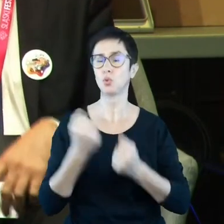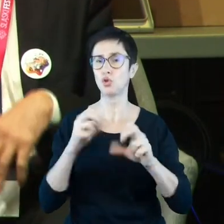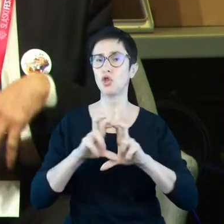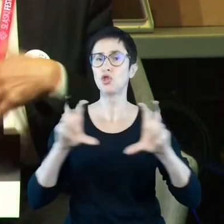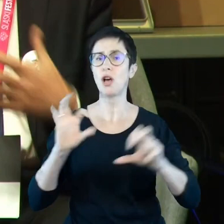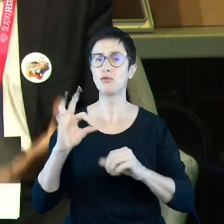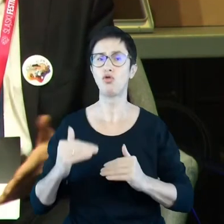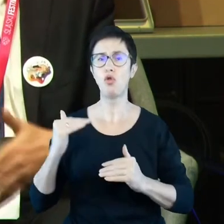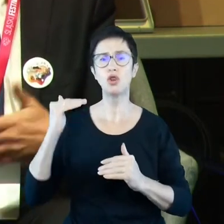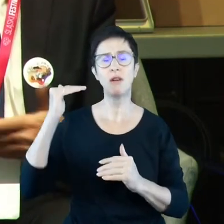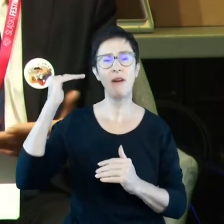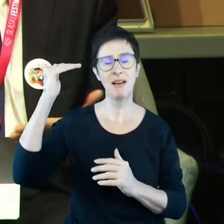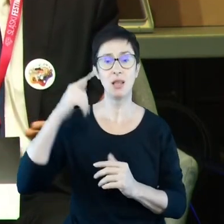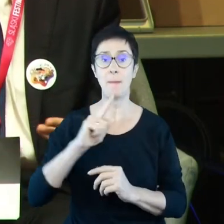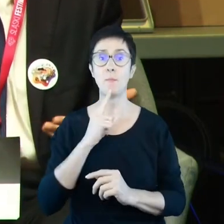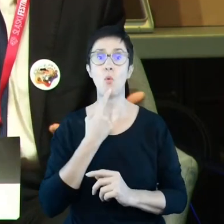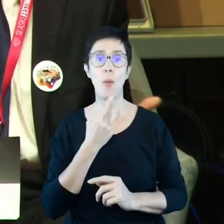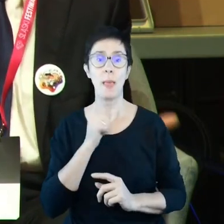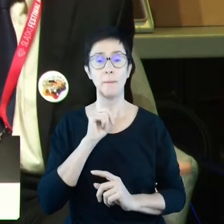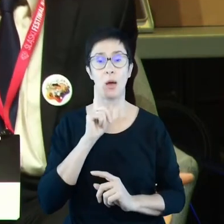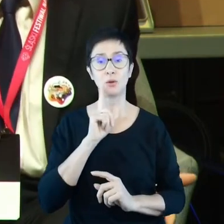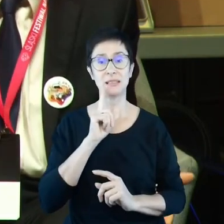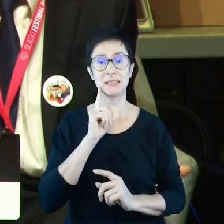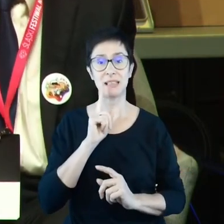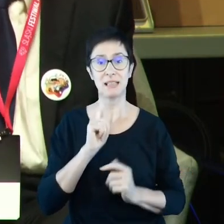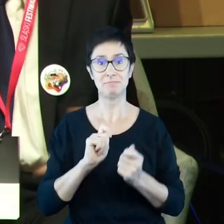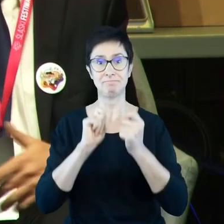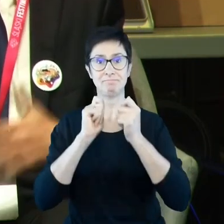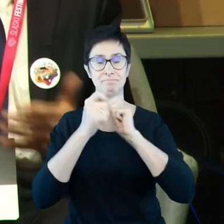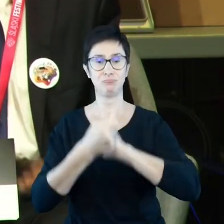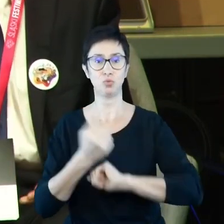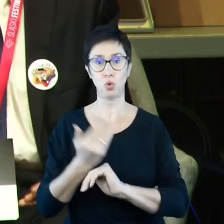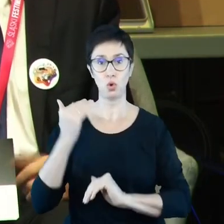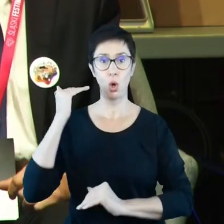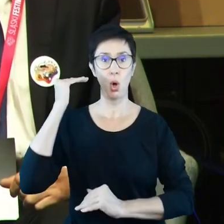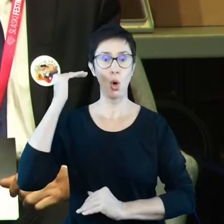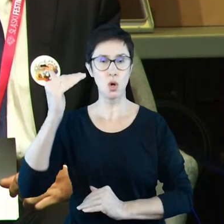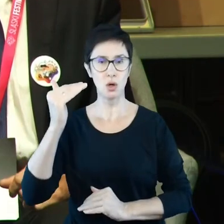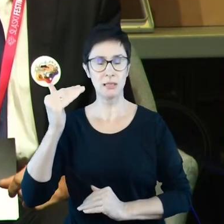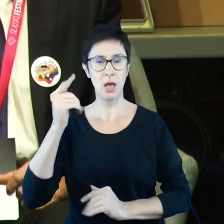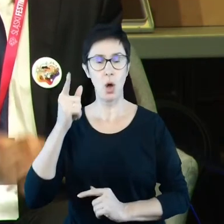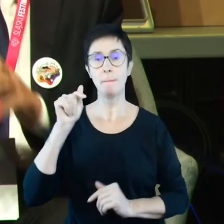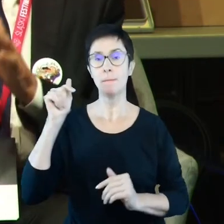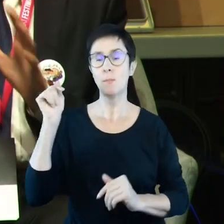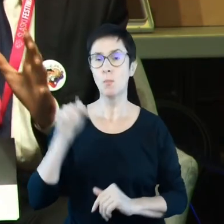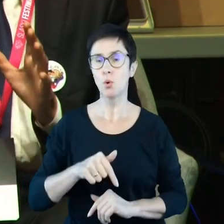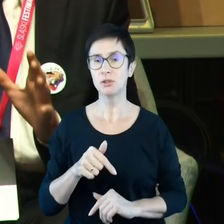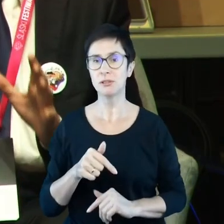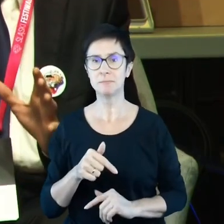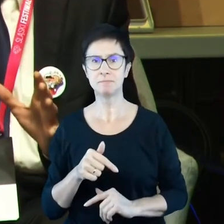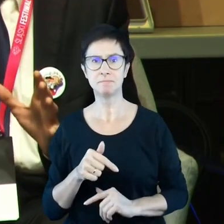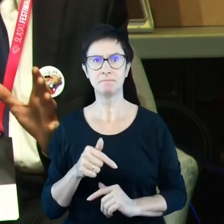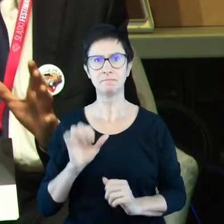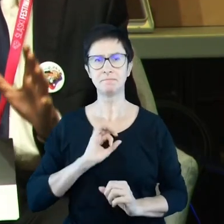gdzie młody mężczyzna staje się dorosłym mężczyzną i musi się skonfrontować z takim podstawowym